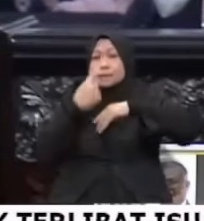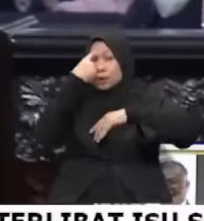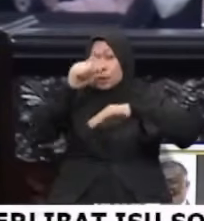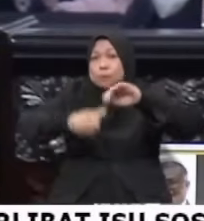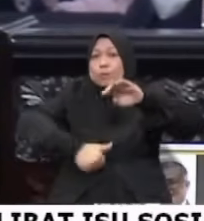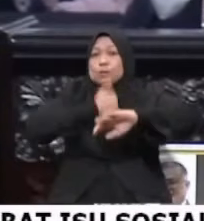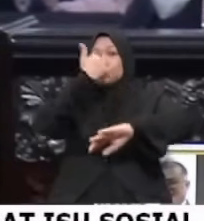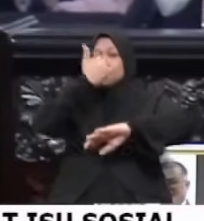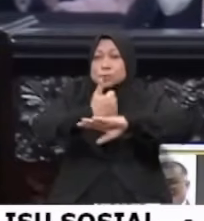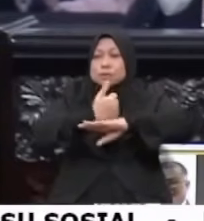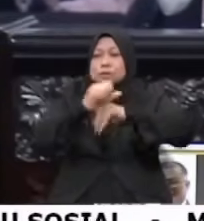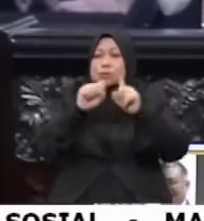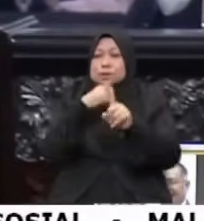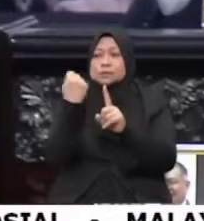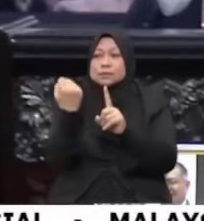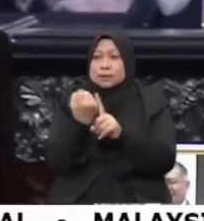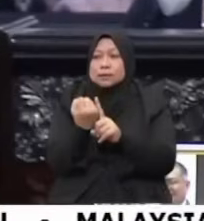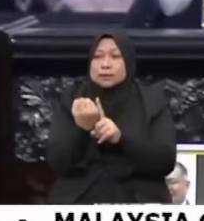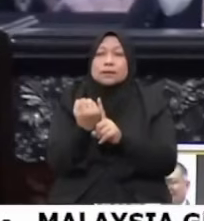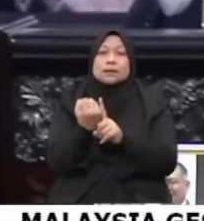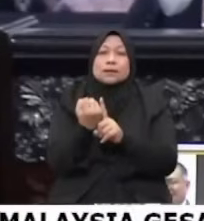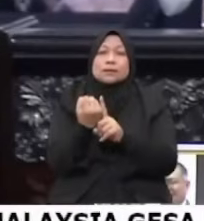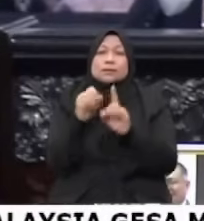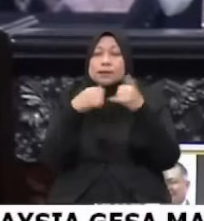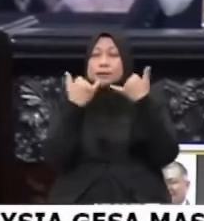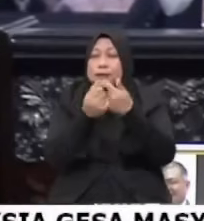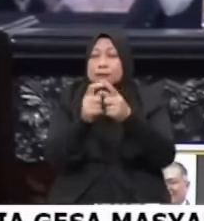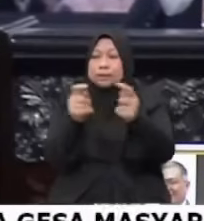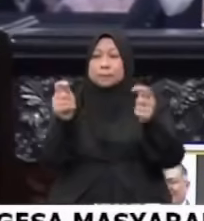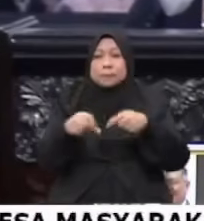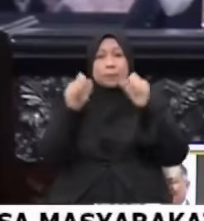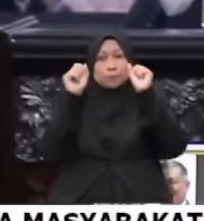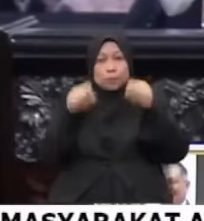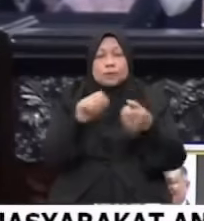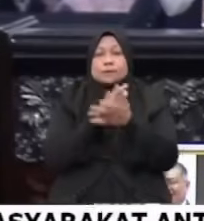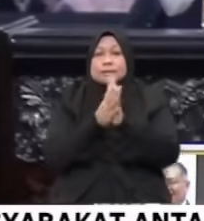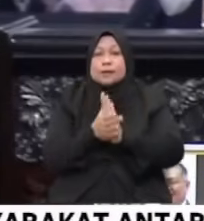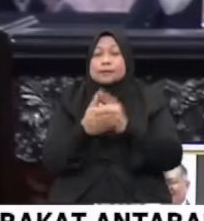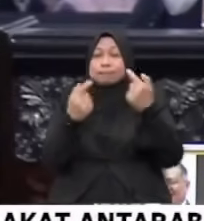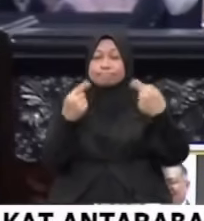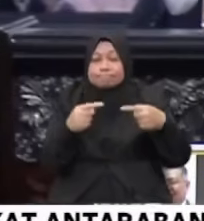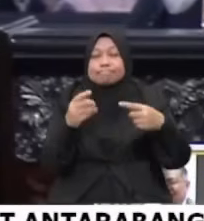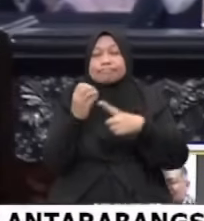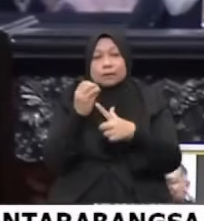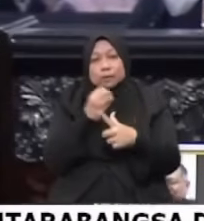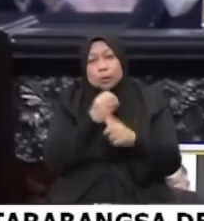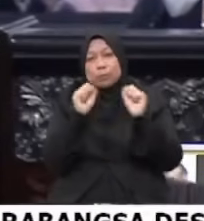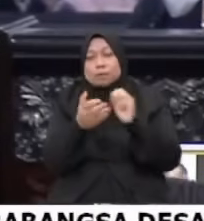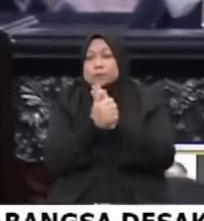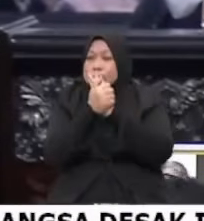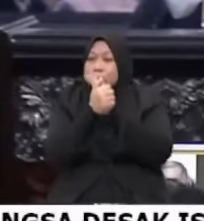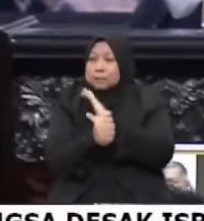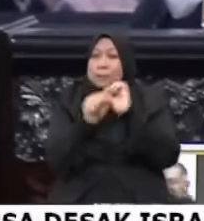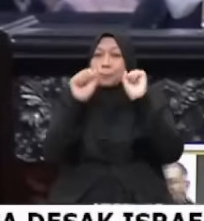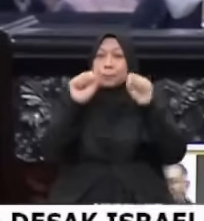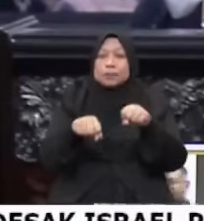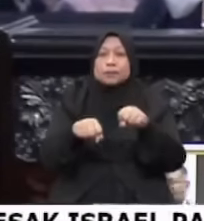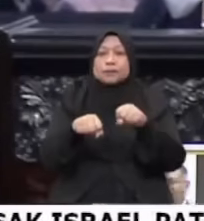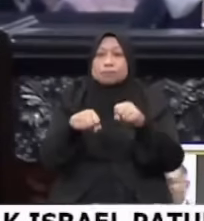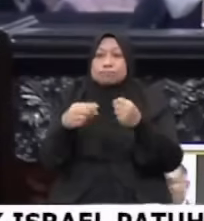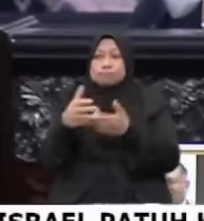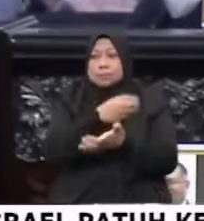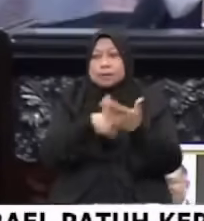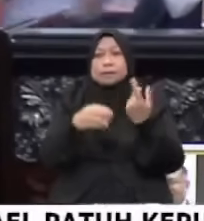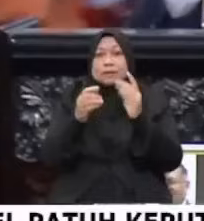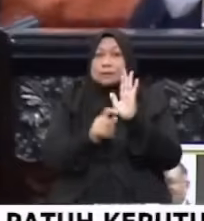mewujudkan suasana di mana syarikat-syarikat tempatan boleh jadi Champion boleh jadi Syarikat yang berhasil